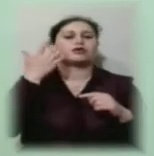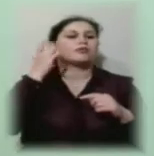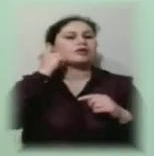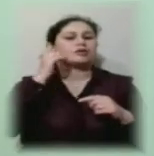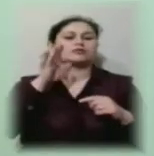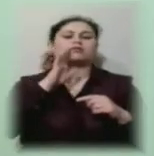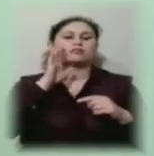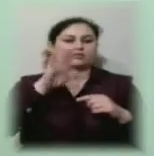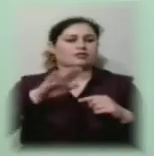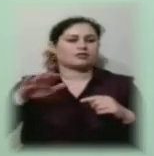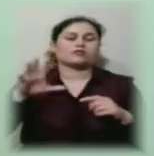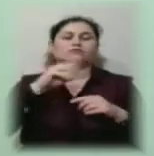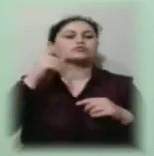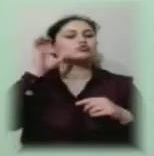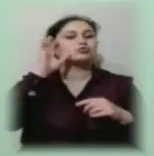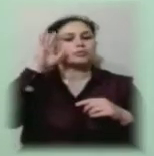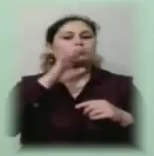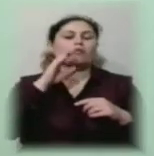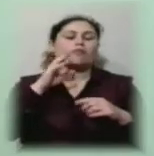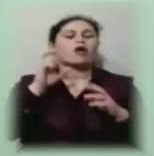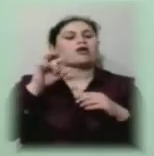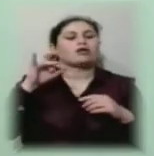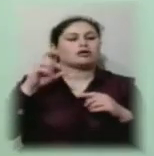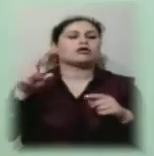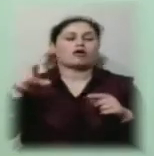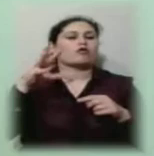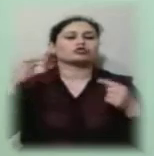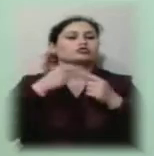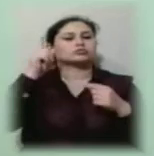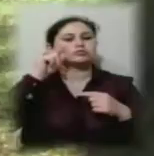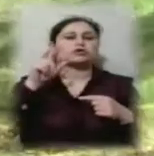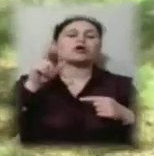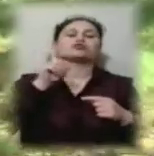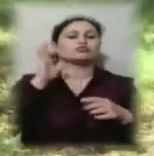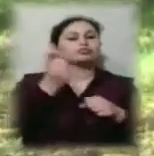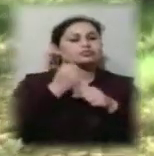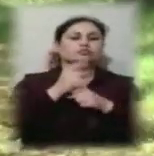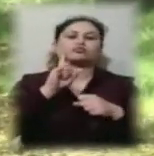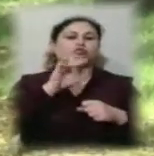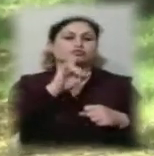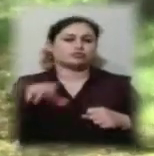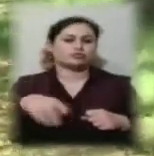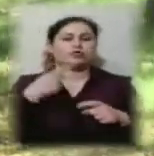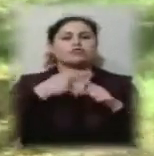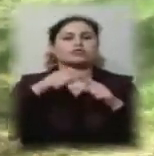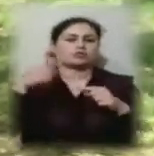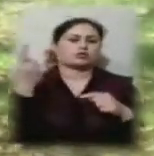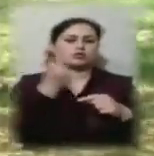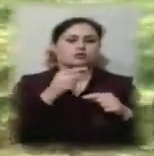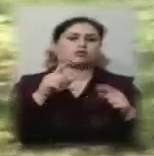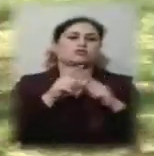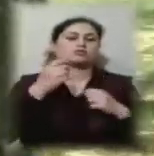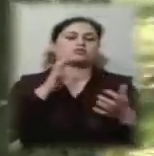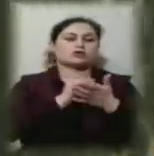кажуть батьки, а Лера точно знає, я це буду робити, це я робити не буду». З цього тижня Лера розпочинає займатися